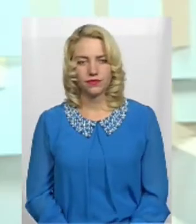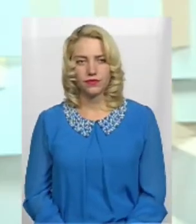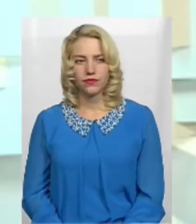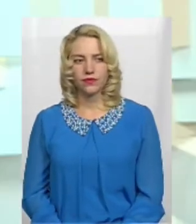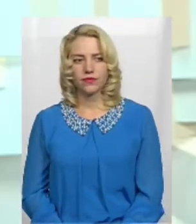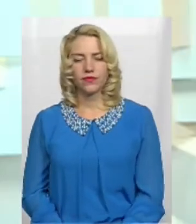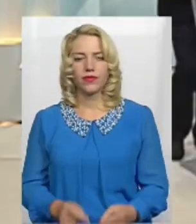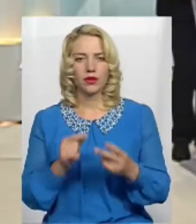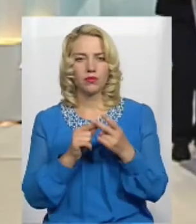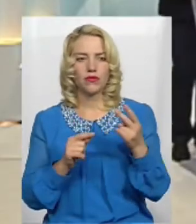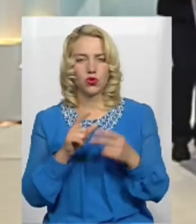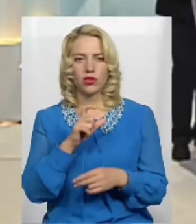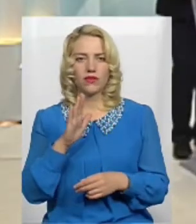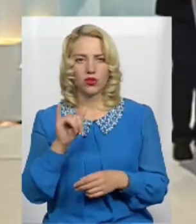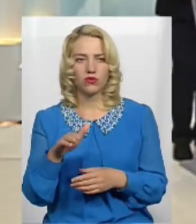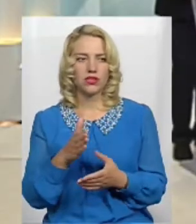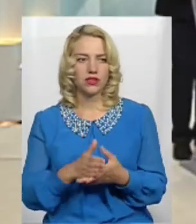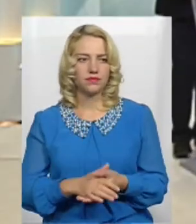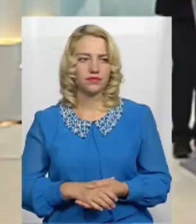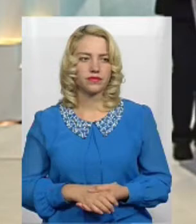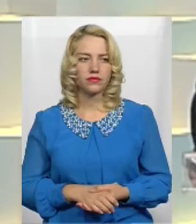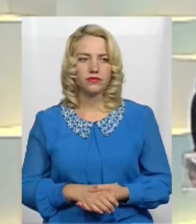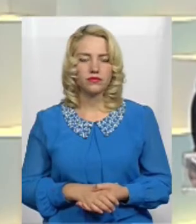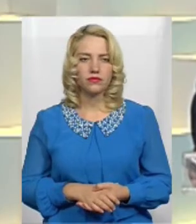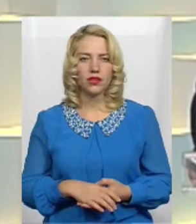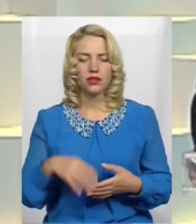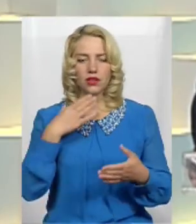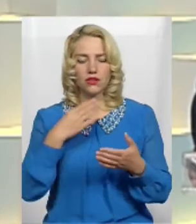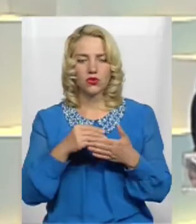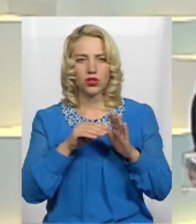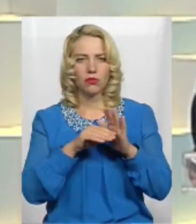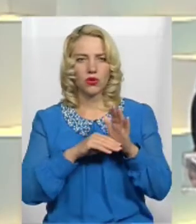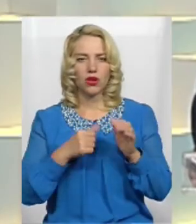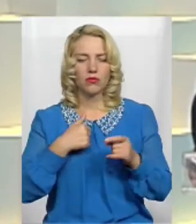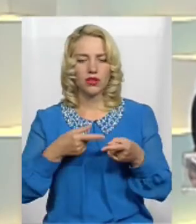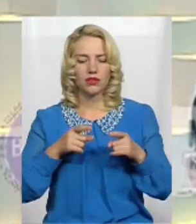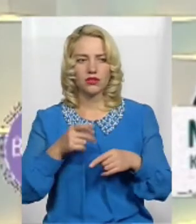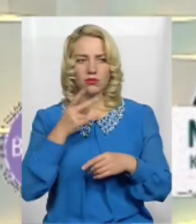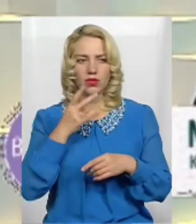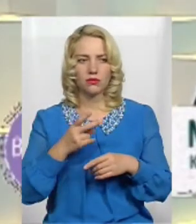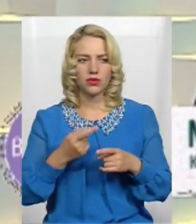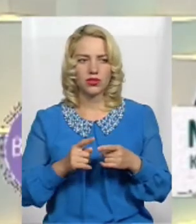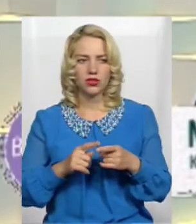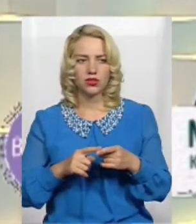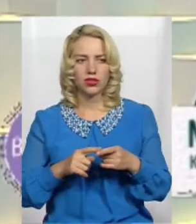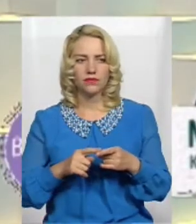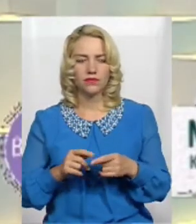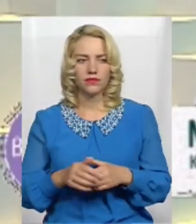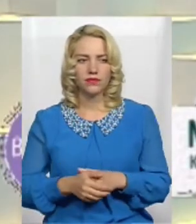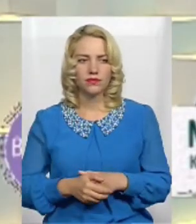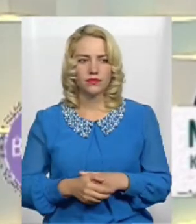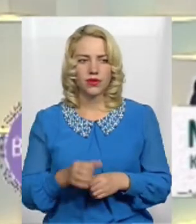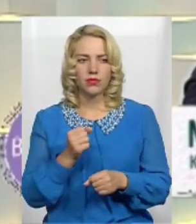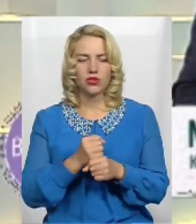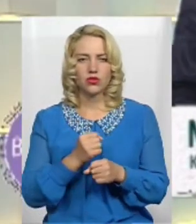Пане Михайле, півтори хвилини у вас для відповіді. Дякую. У своїй програмі дійсно я передбачаю працювати над змінами до Конституції,